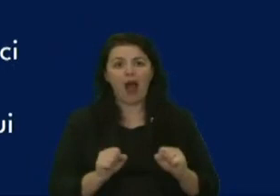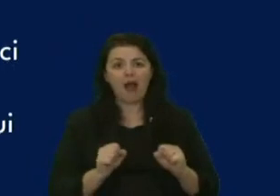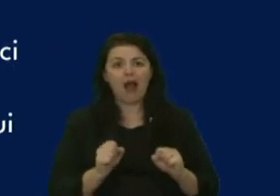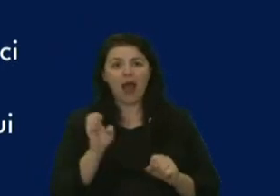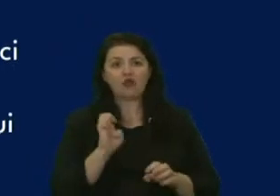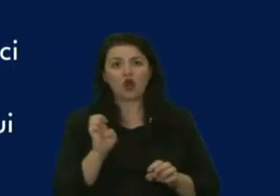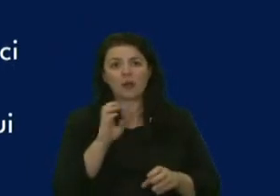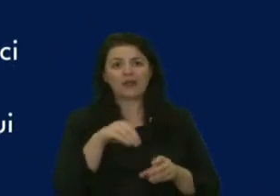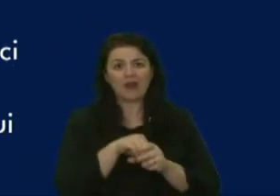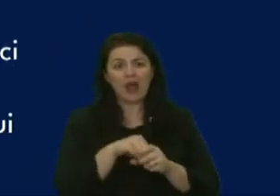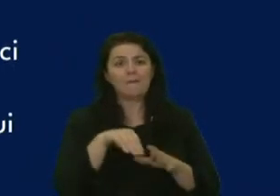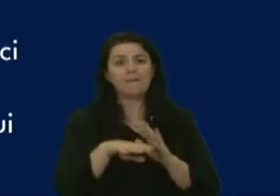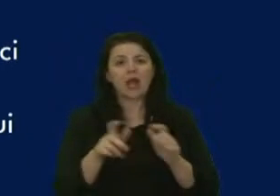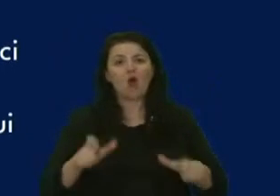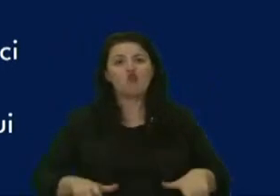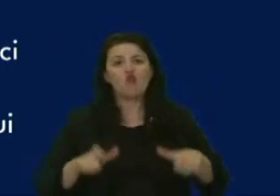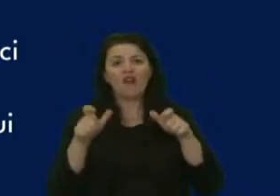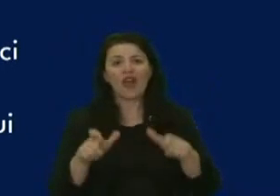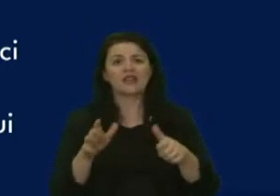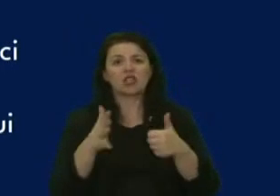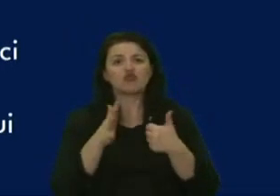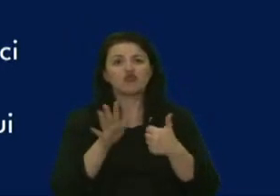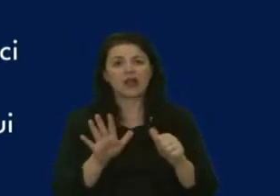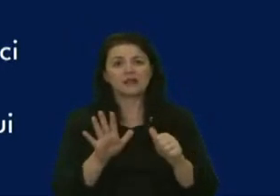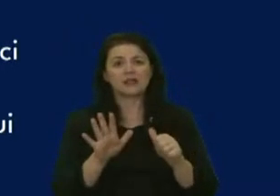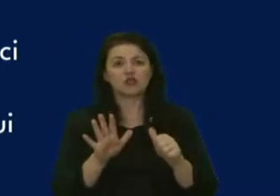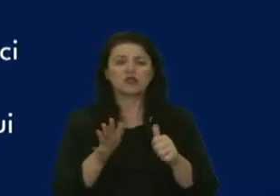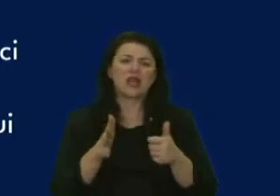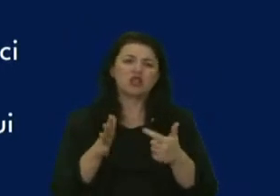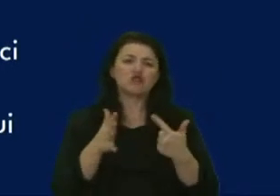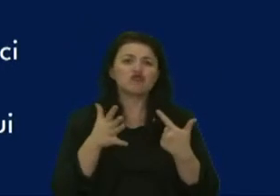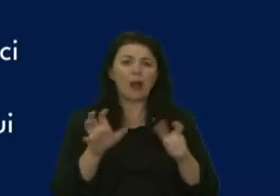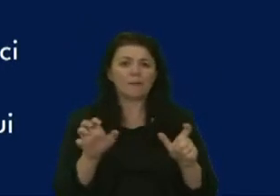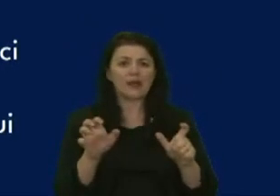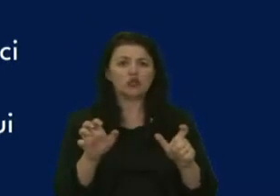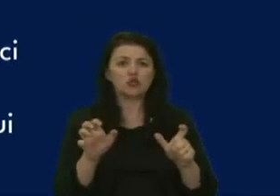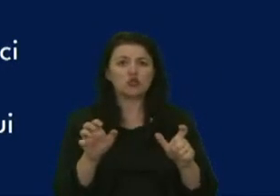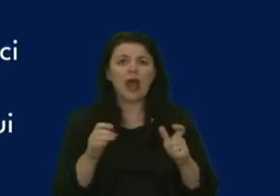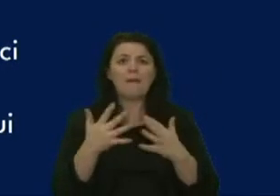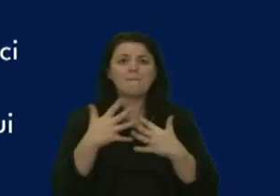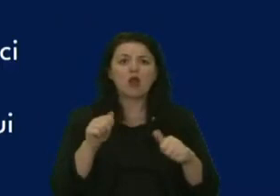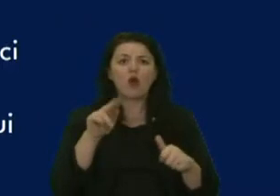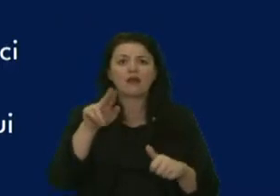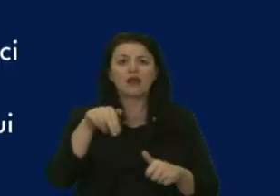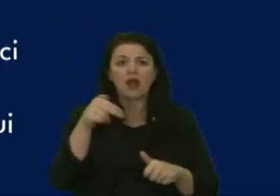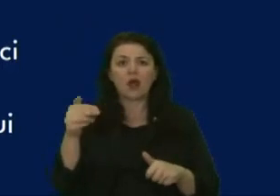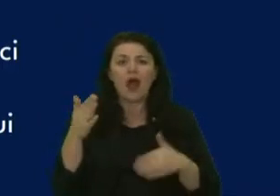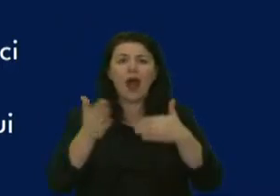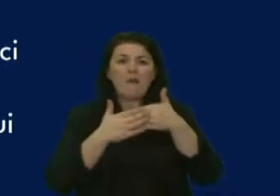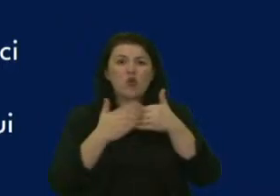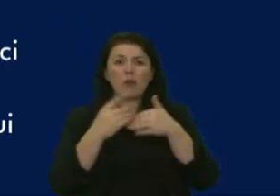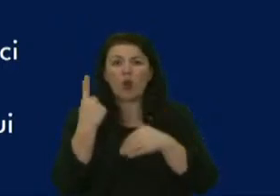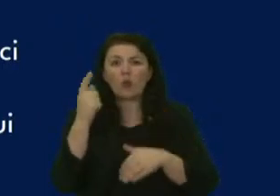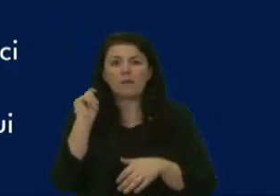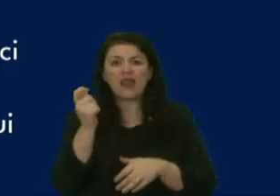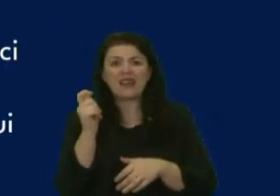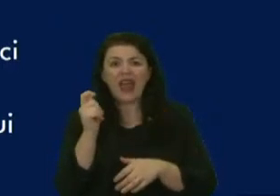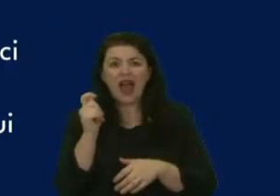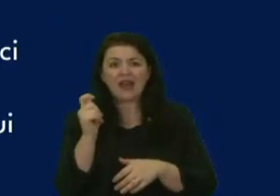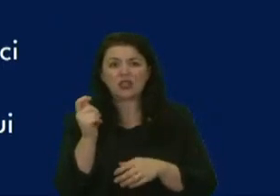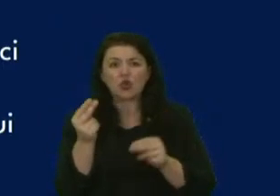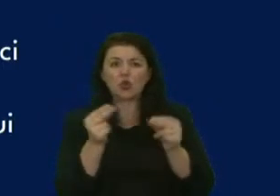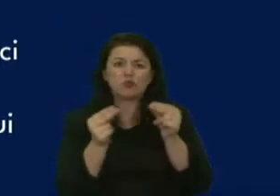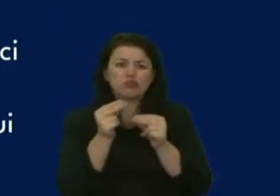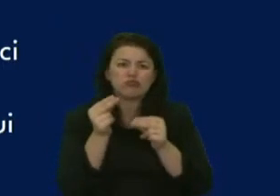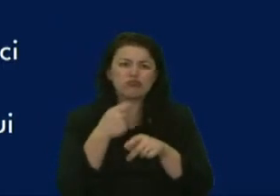investiții prin Guvernul României un proiect de peste 600 de milioane de euro aproape 700 de milioane de euro cu dotări se apropie de 1 miliard de euro Deci un